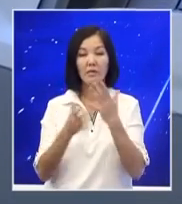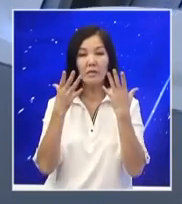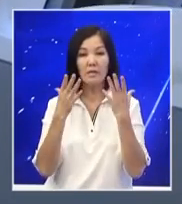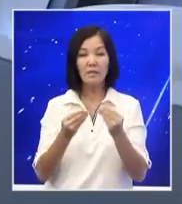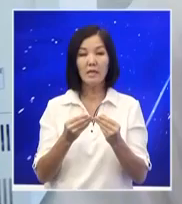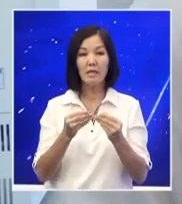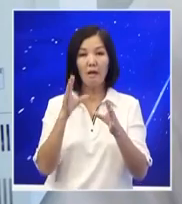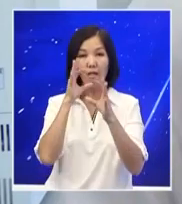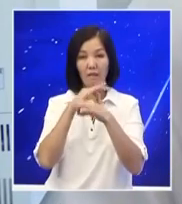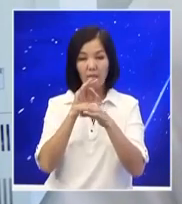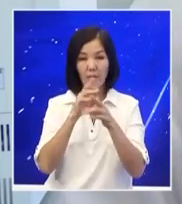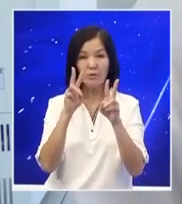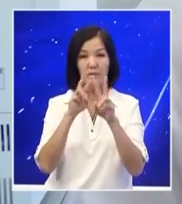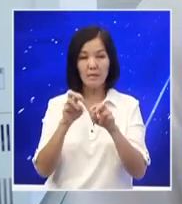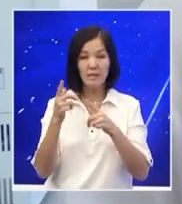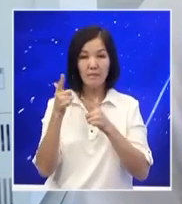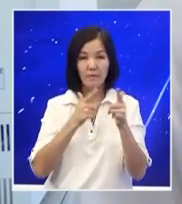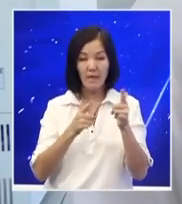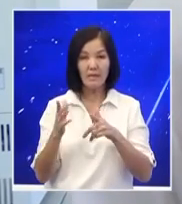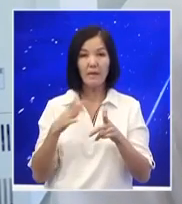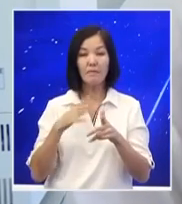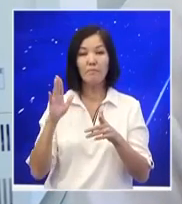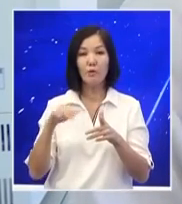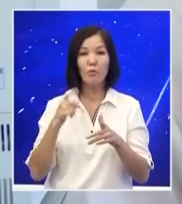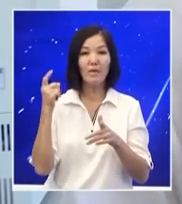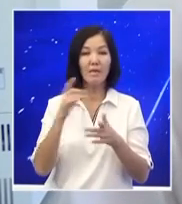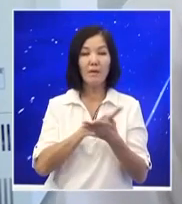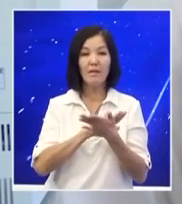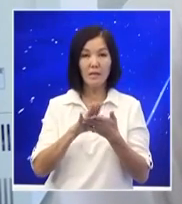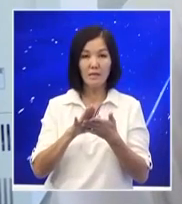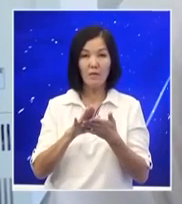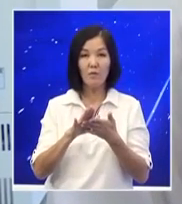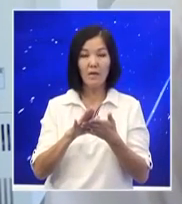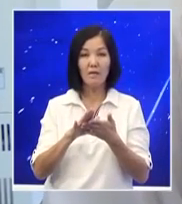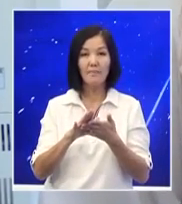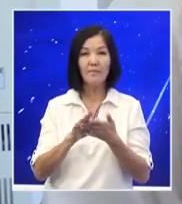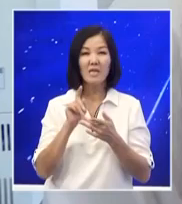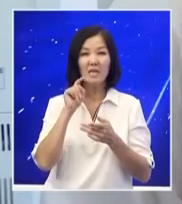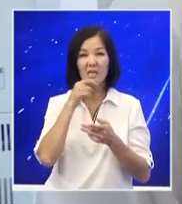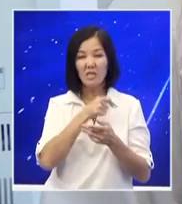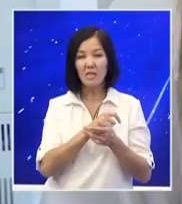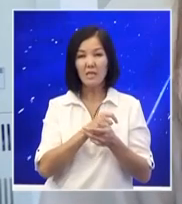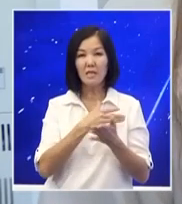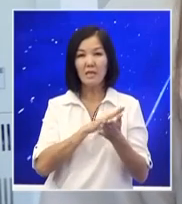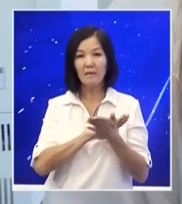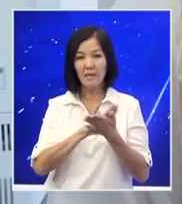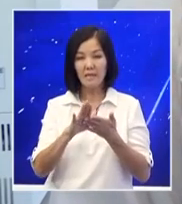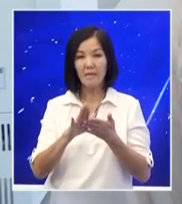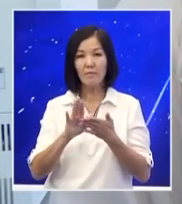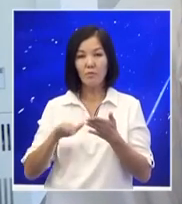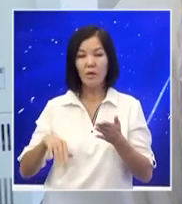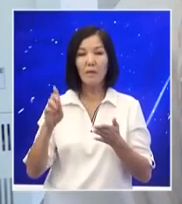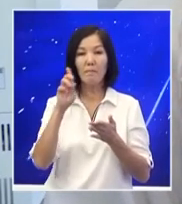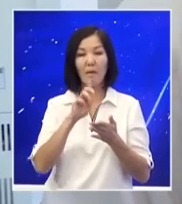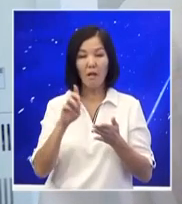біз лабораторияда зерттеп шығарамыз. Бұдан кейін химиялық тазалау. Онда қышқылдықты бейтараптандырамыз. Бұдан кейін